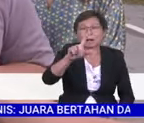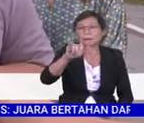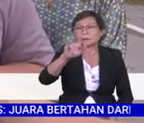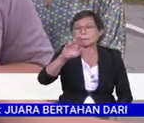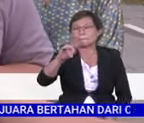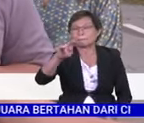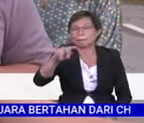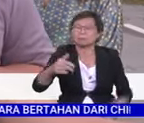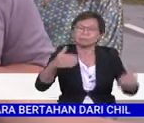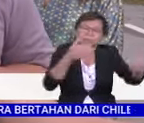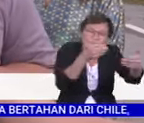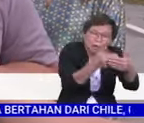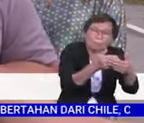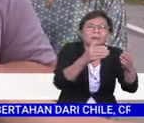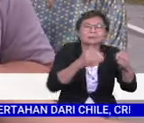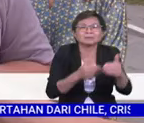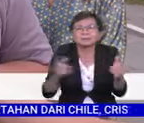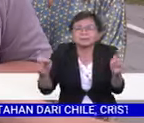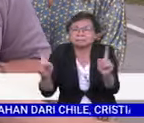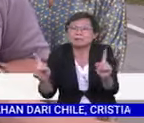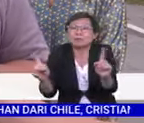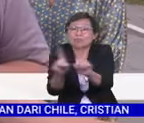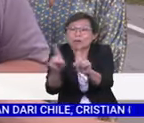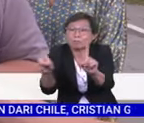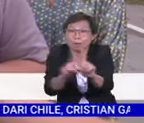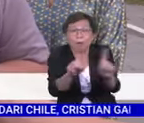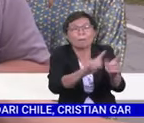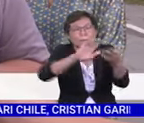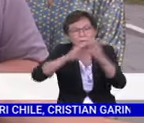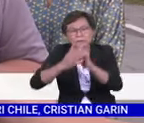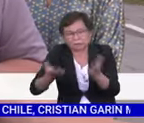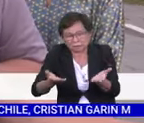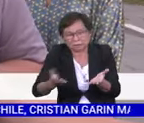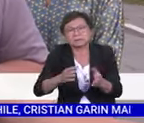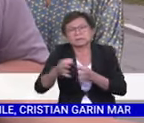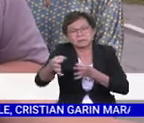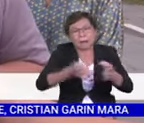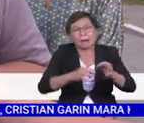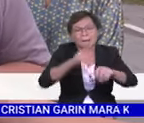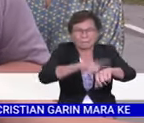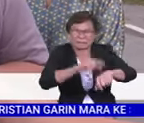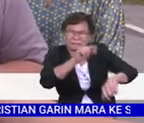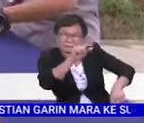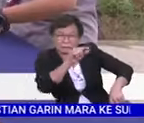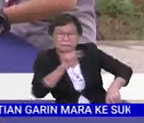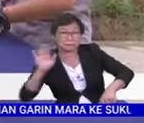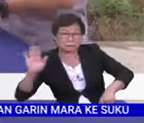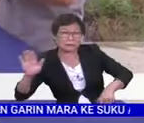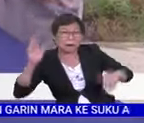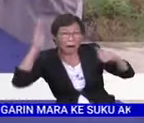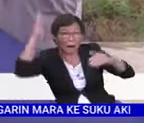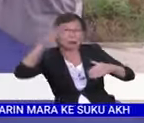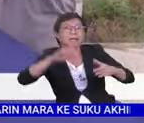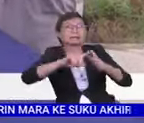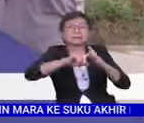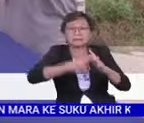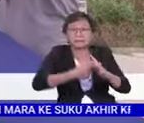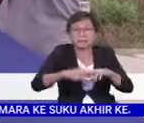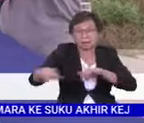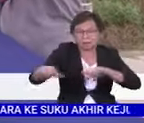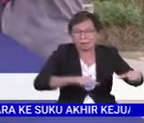diri mereka dengan masyarakat di tempat jelas beliau lagi dalam mesin terdekat pihaknya juga akan melaksanakan